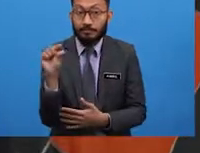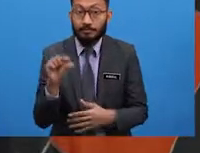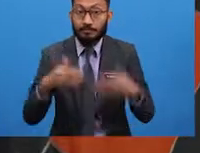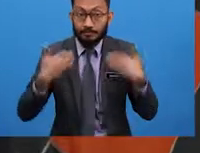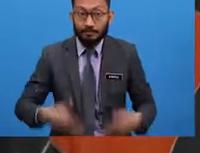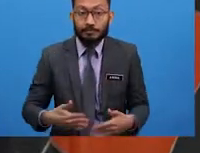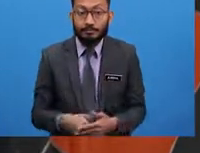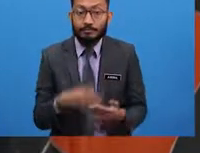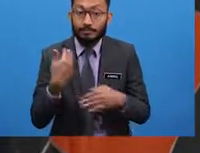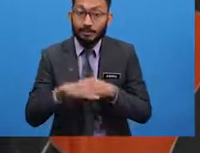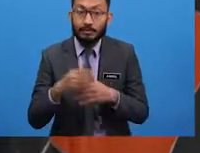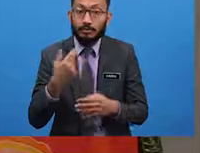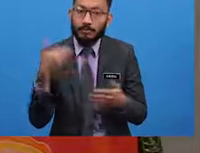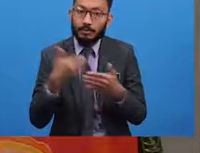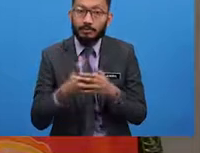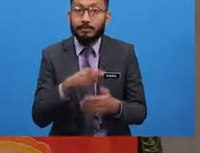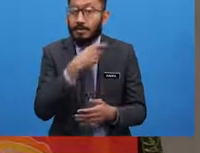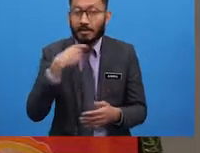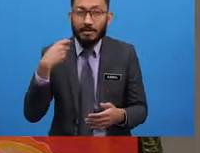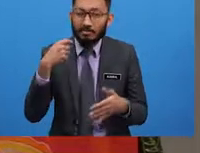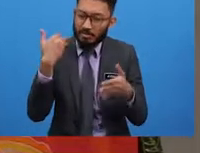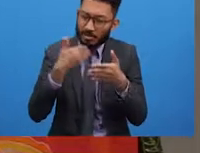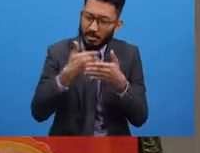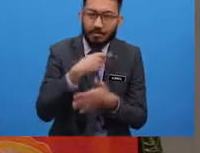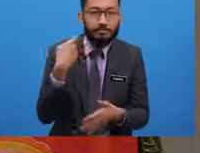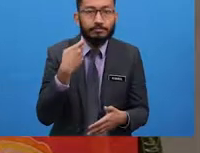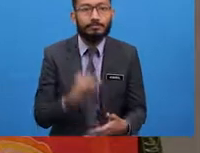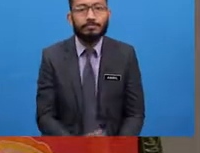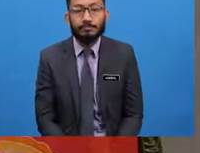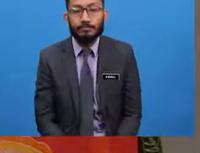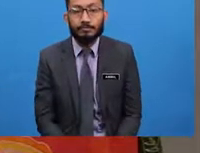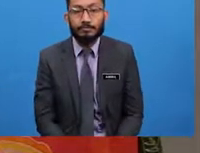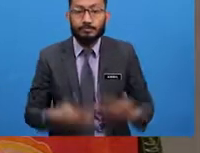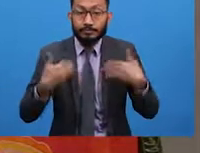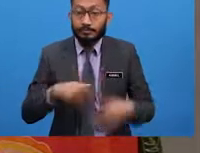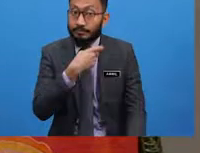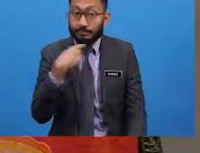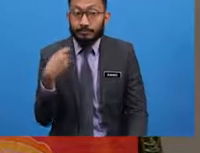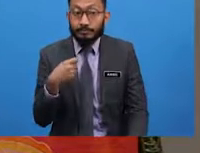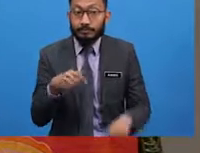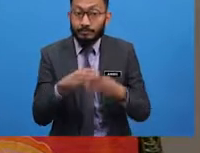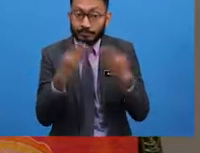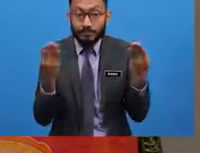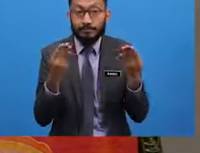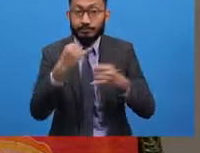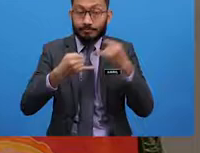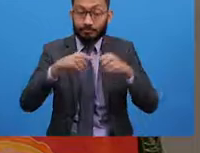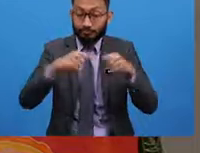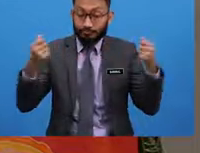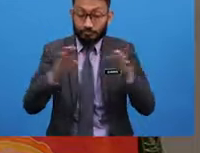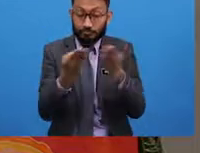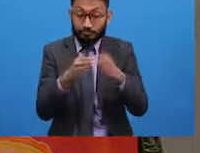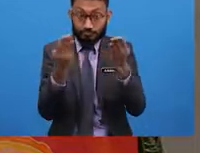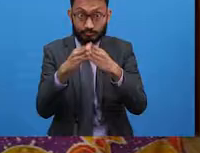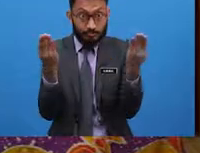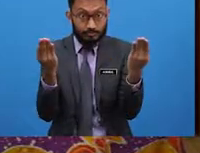Biarkan ia sehingga kering. Setelah kain kering, buka ikatan dan gosok sehingga permukaan